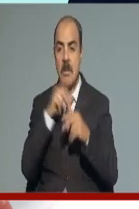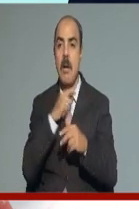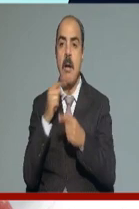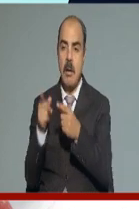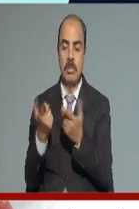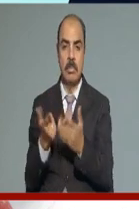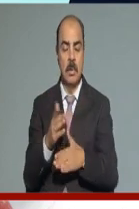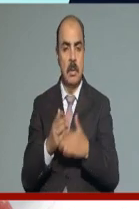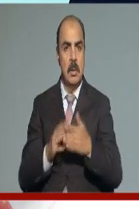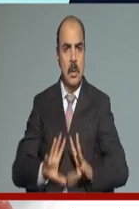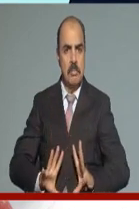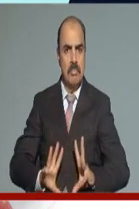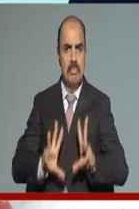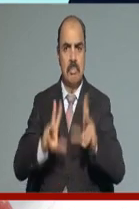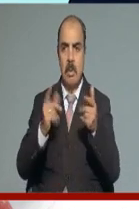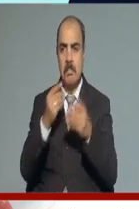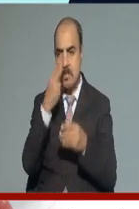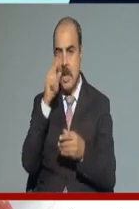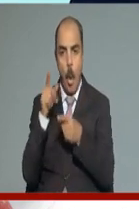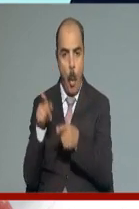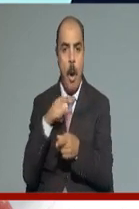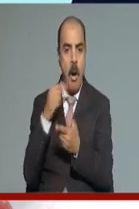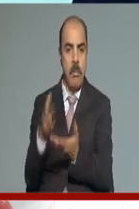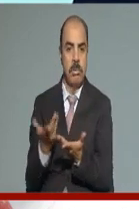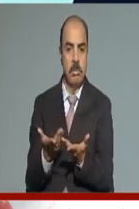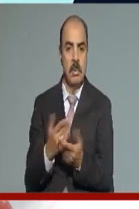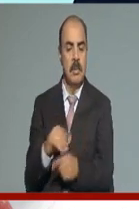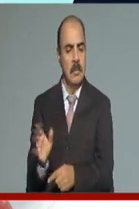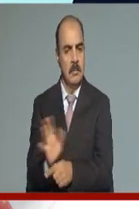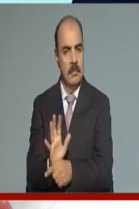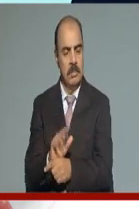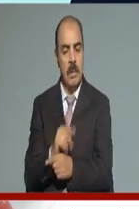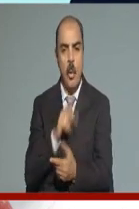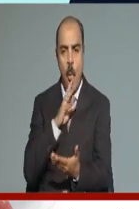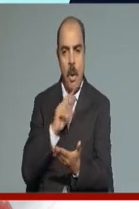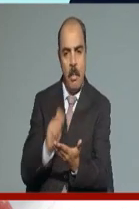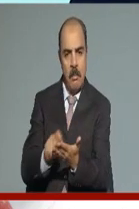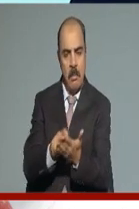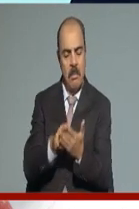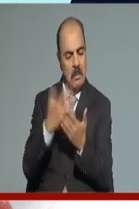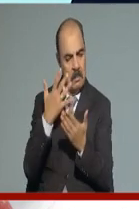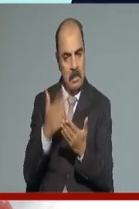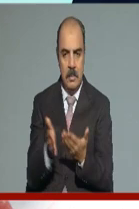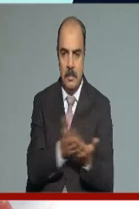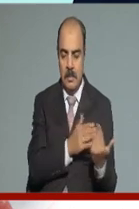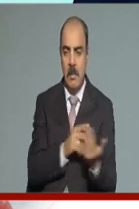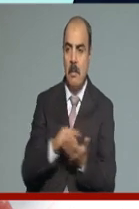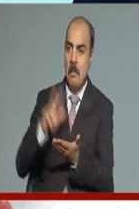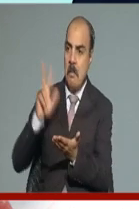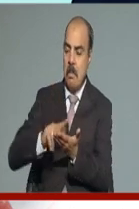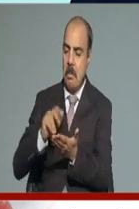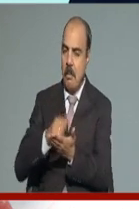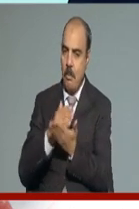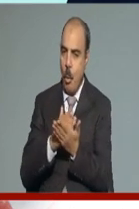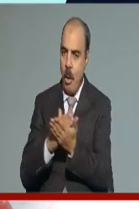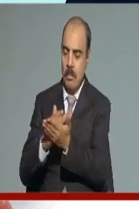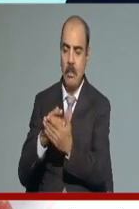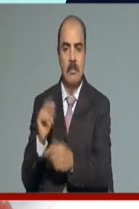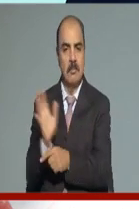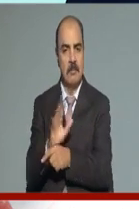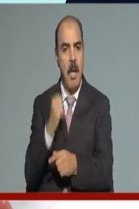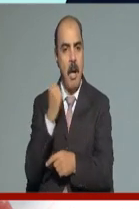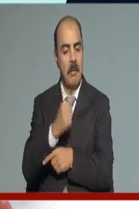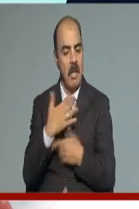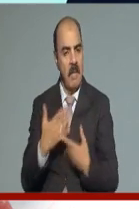فاحنا النهارده في مجموعه من الحوافز تم توفيرها للقطاع الخاص عشان نسهل له